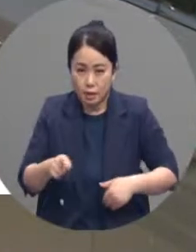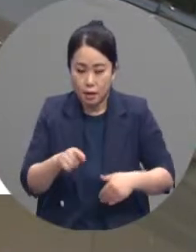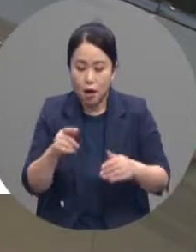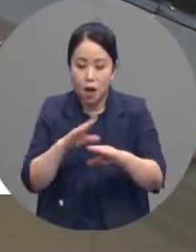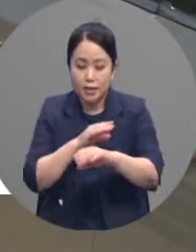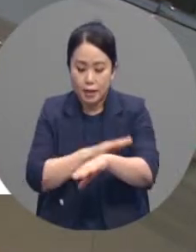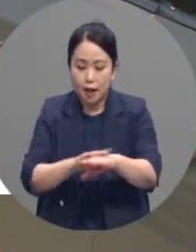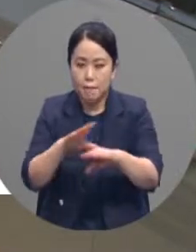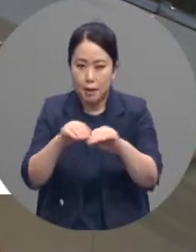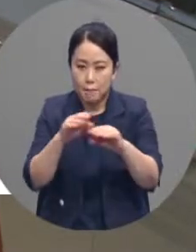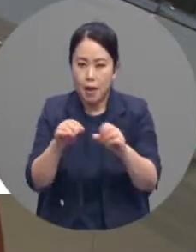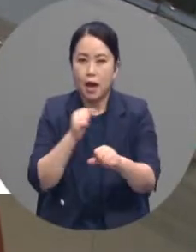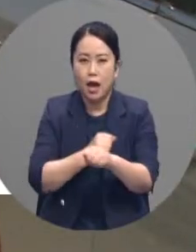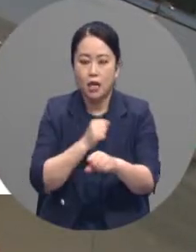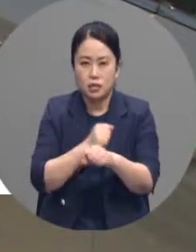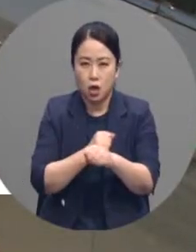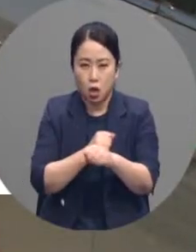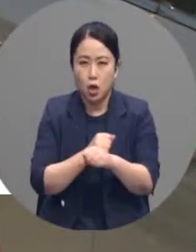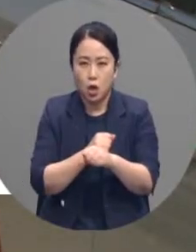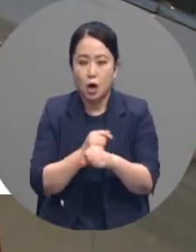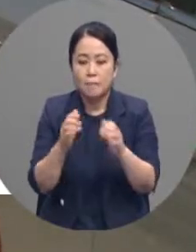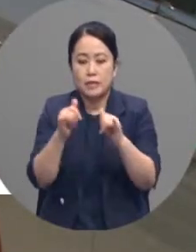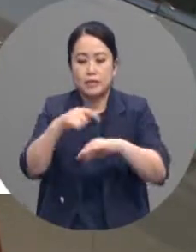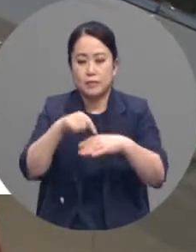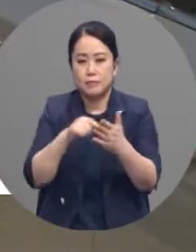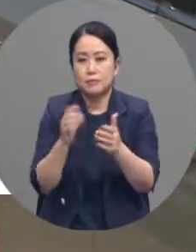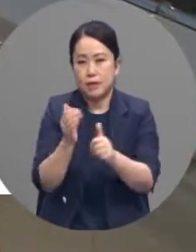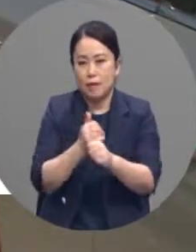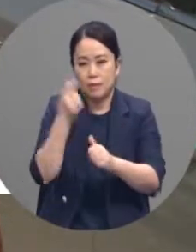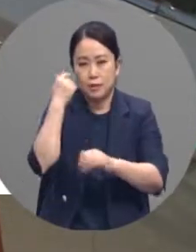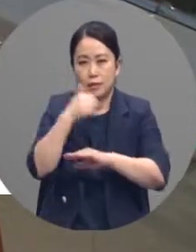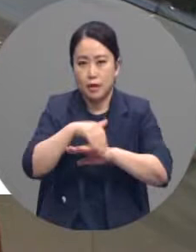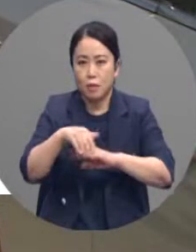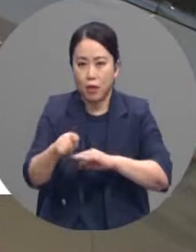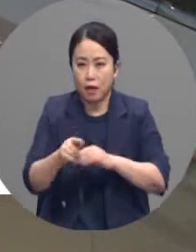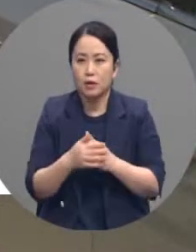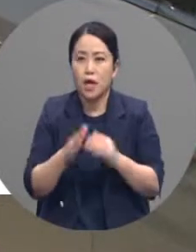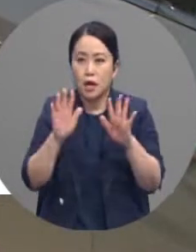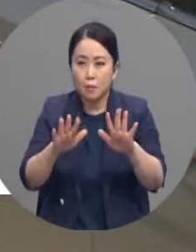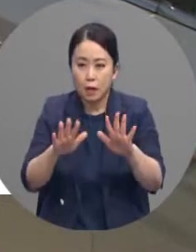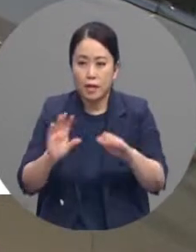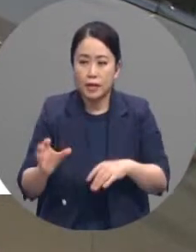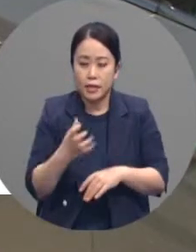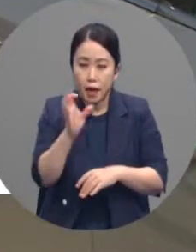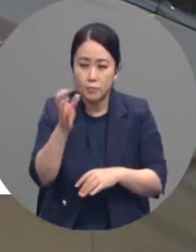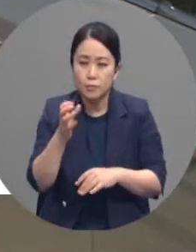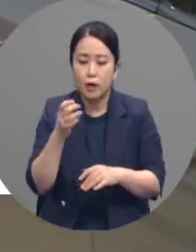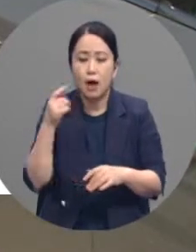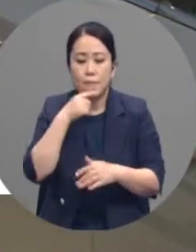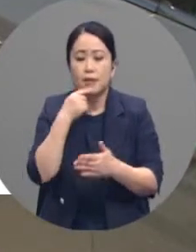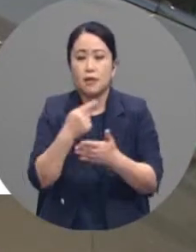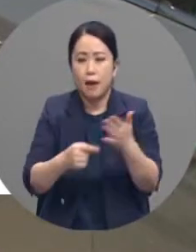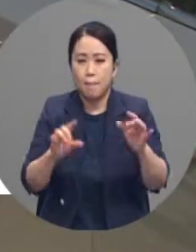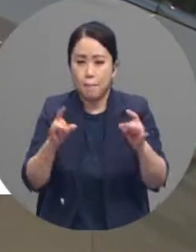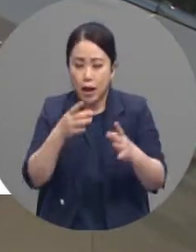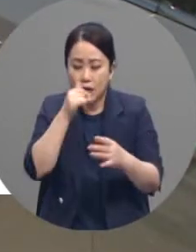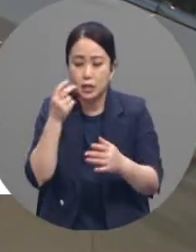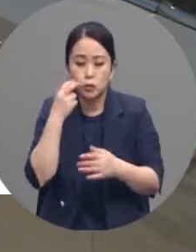입은 송도 상인들을 돌아보고 또 어려움을 듣고 근본적인 대책을 세우기